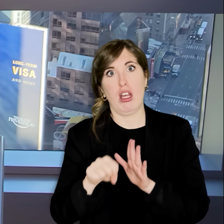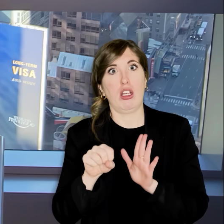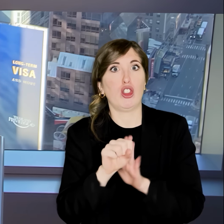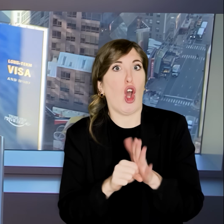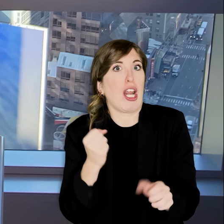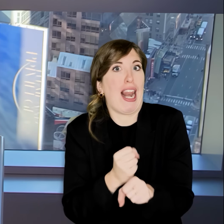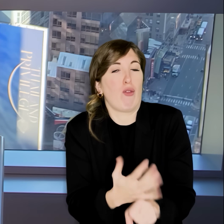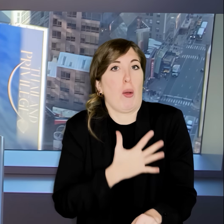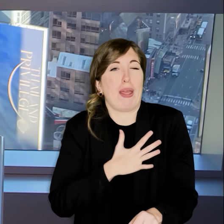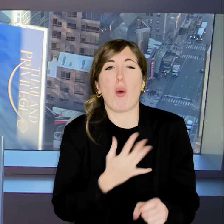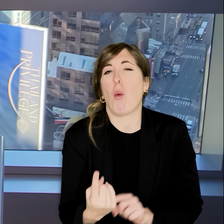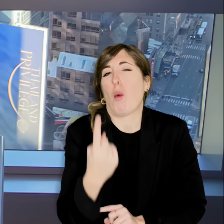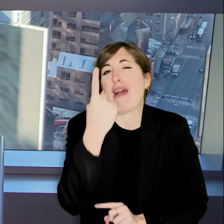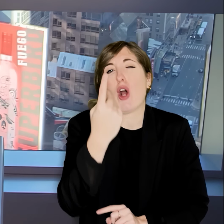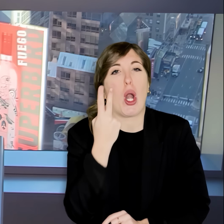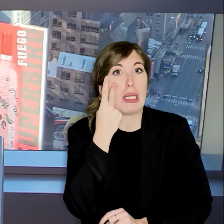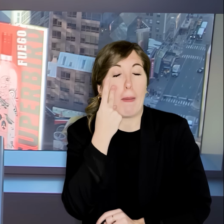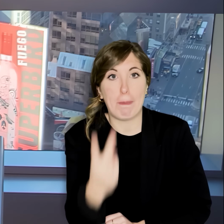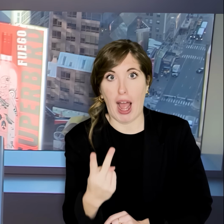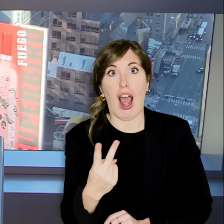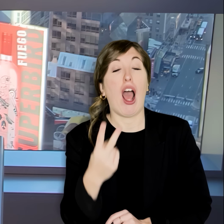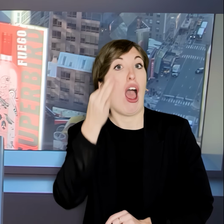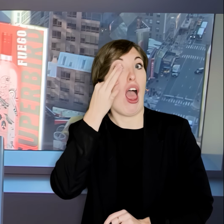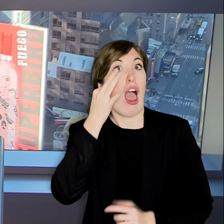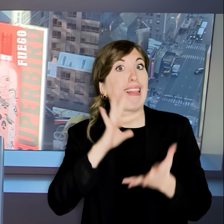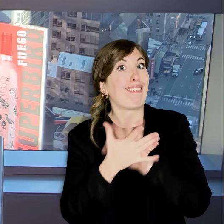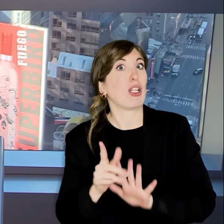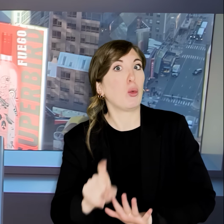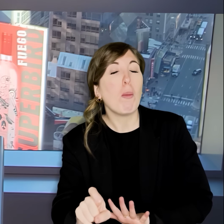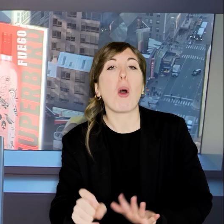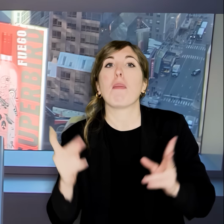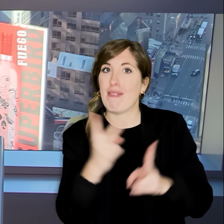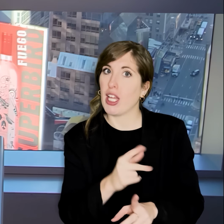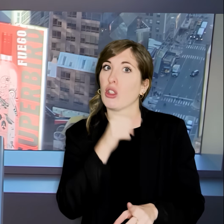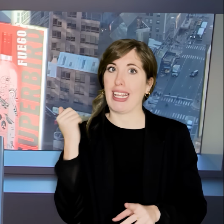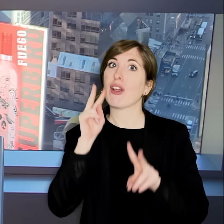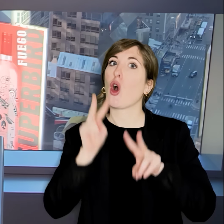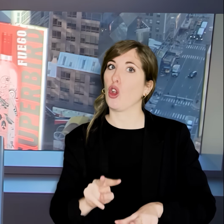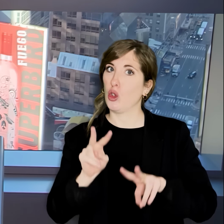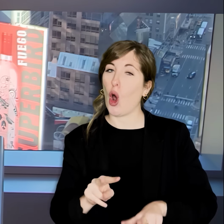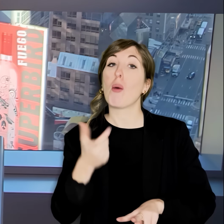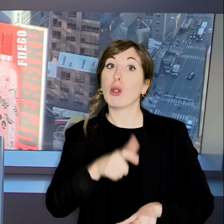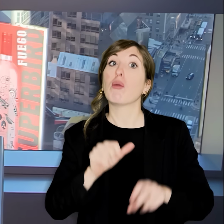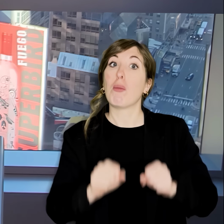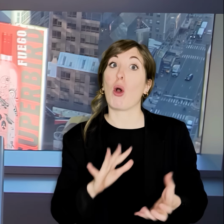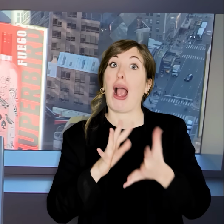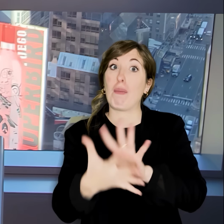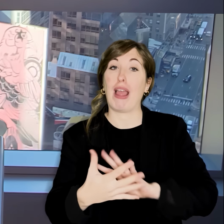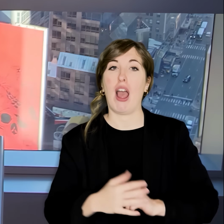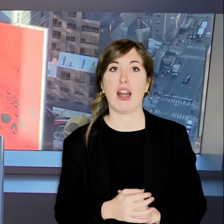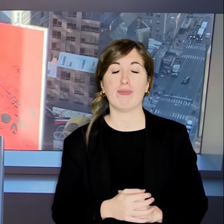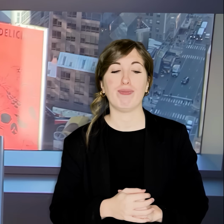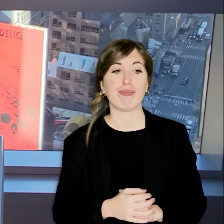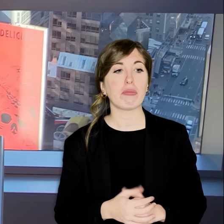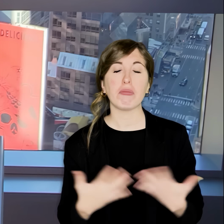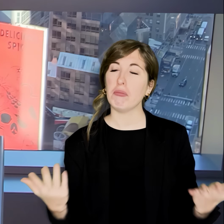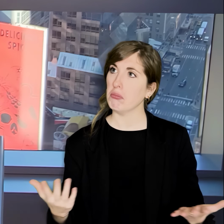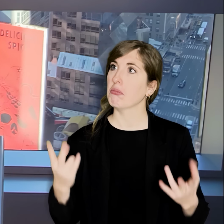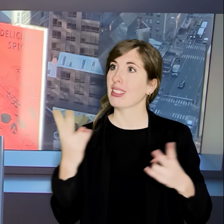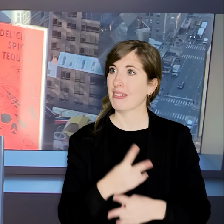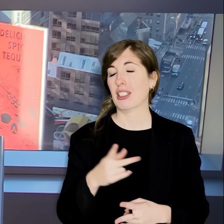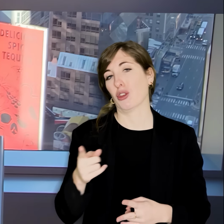anche quello può cambiare certo to che fare visite regolari sarebbe